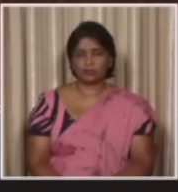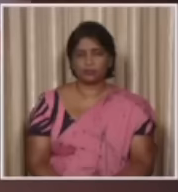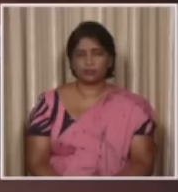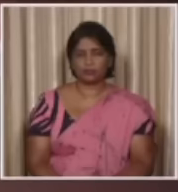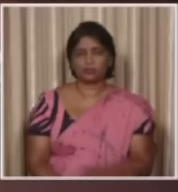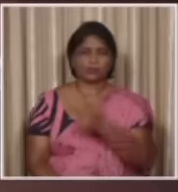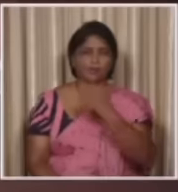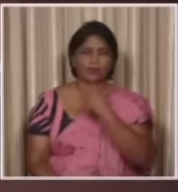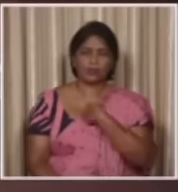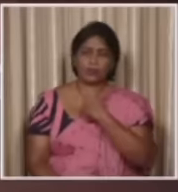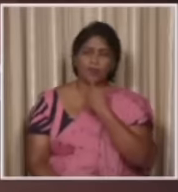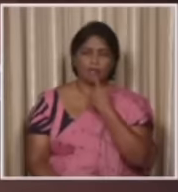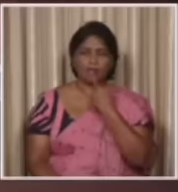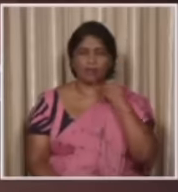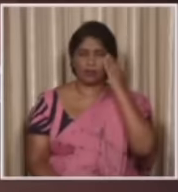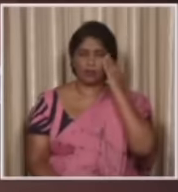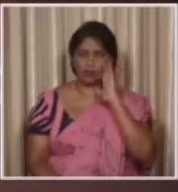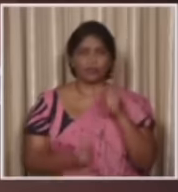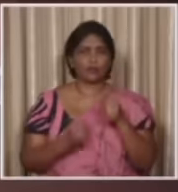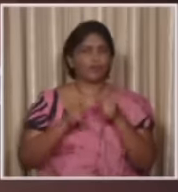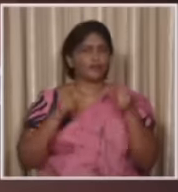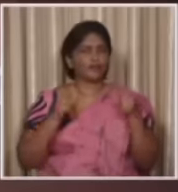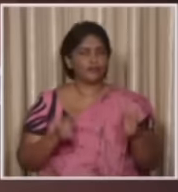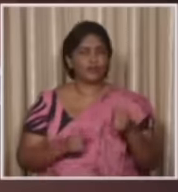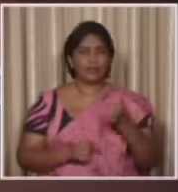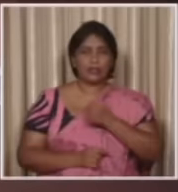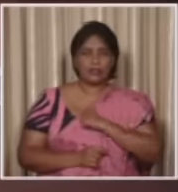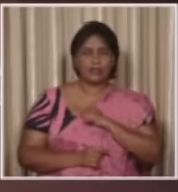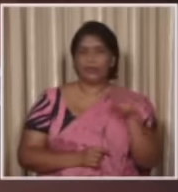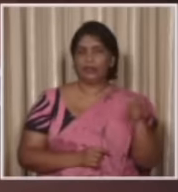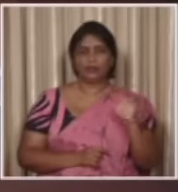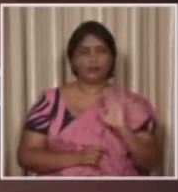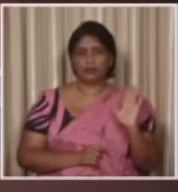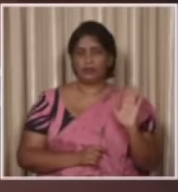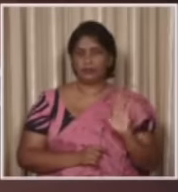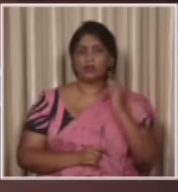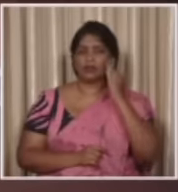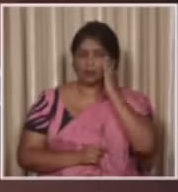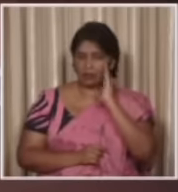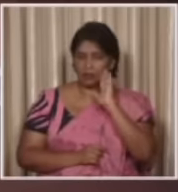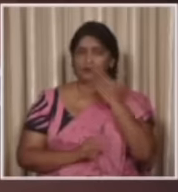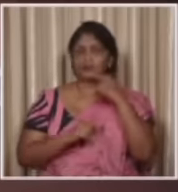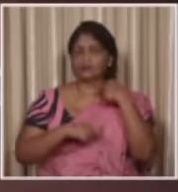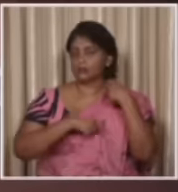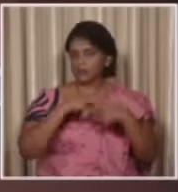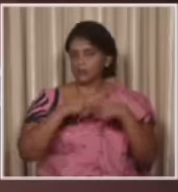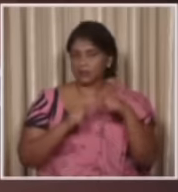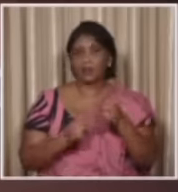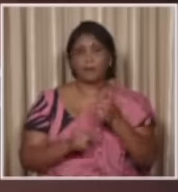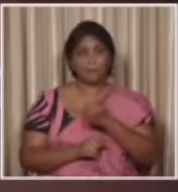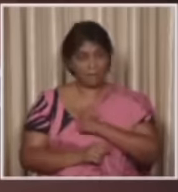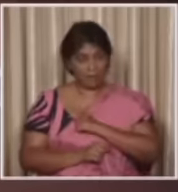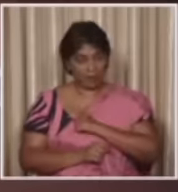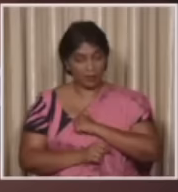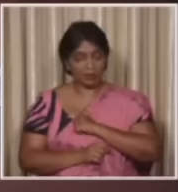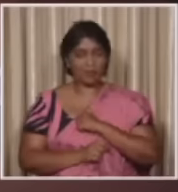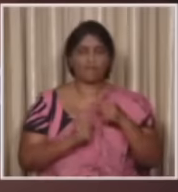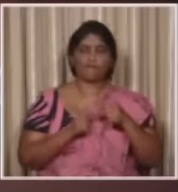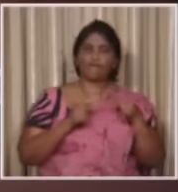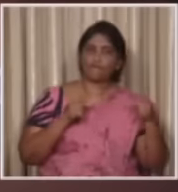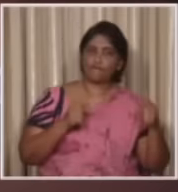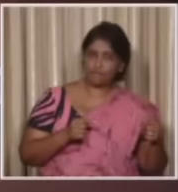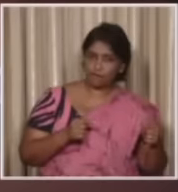ඔබතුමා කිව්වට සාමාන්‍ය සම්ප්‍රදාය විරුද්ධ වීම පක්ෂ වීම නෙවෙයි ඇත්තන. සාමාන්‍ය සම්ප්‍රදාය තමයි පක්ෂ වීම විරුද්ධ